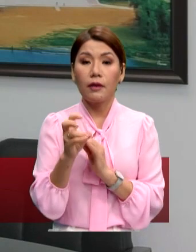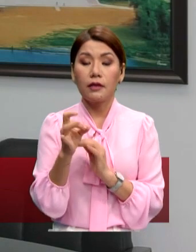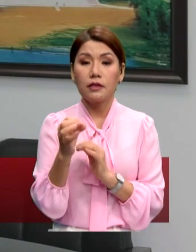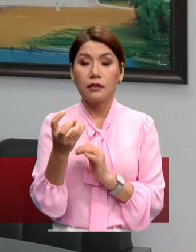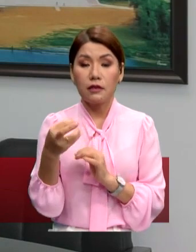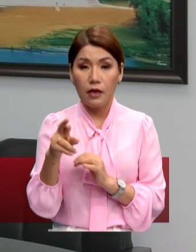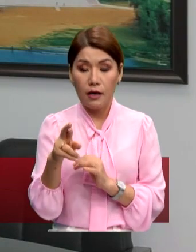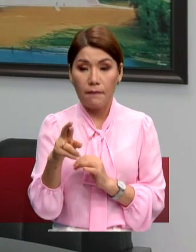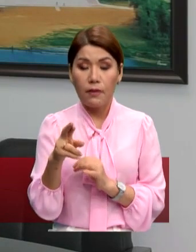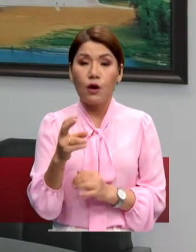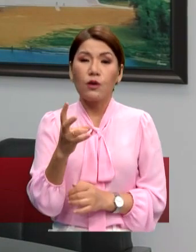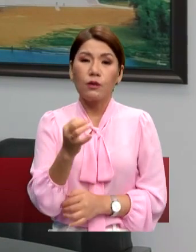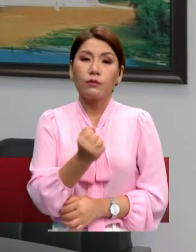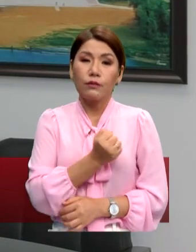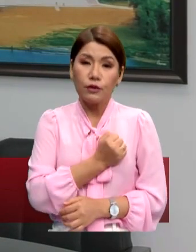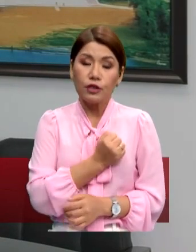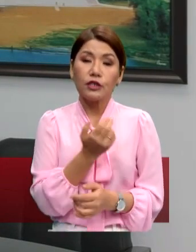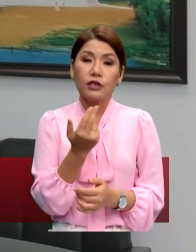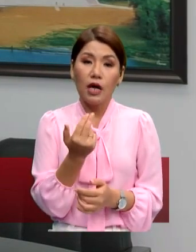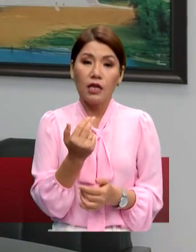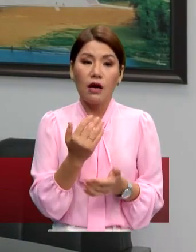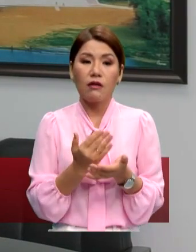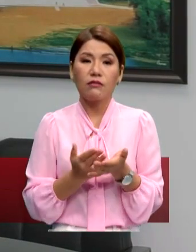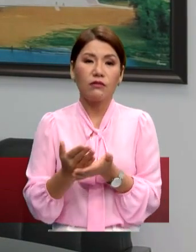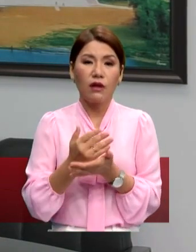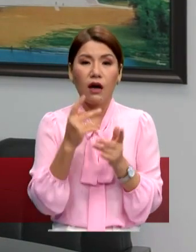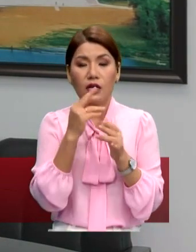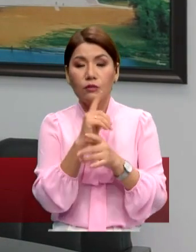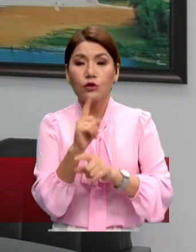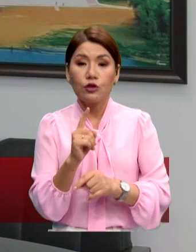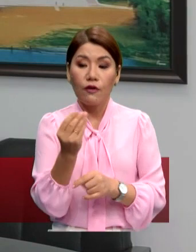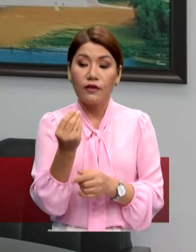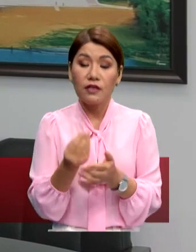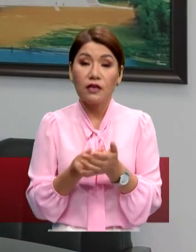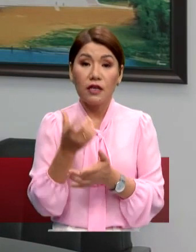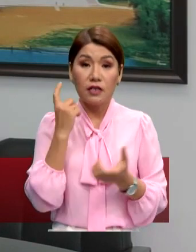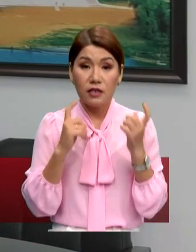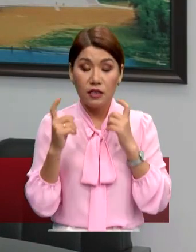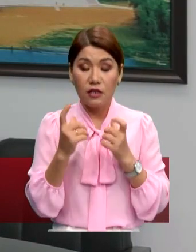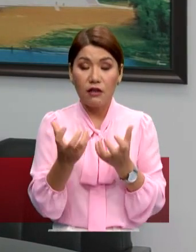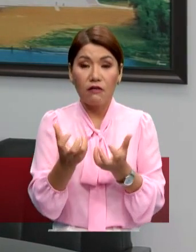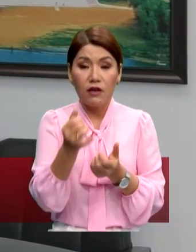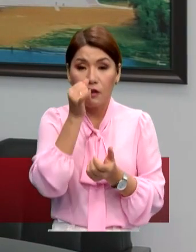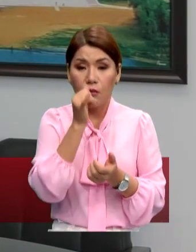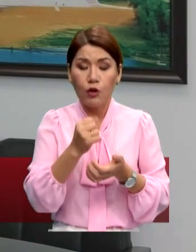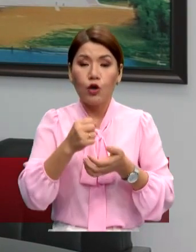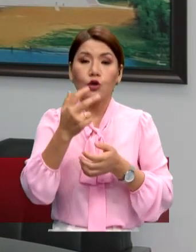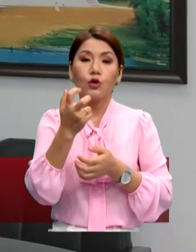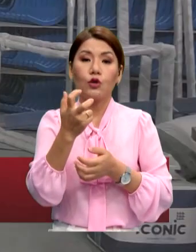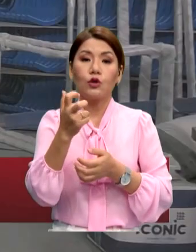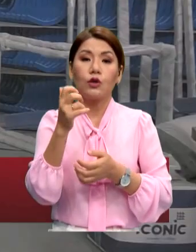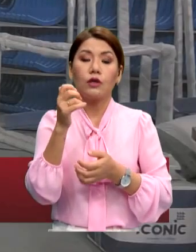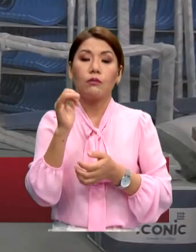корпорацию. Вот. Но, к сожалению, допустим, да, из-за неповоротливости именно этого финансового института мы не смогли освоить более 300 миллионов